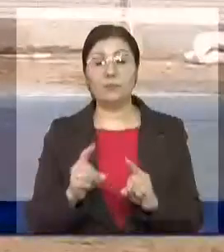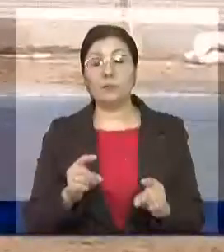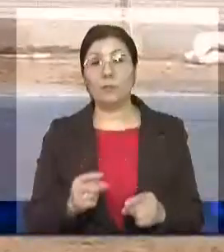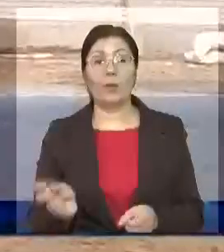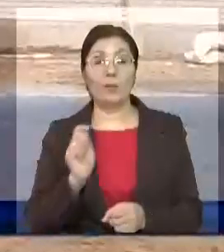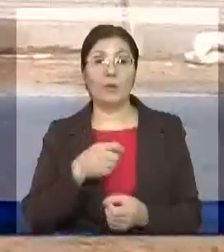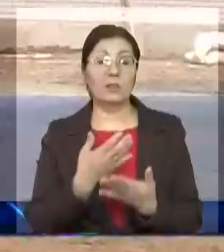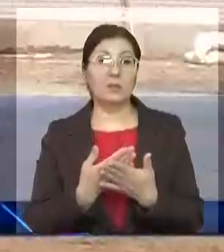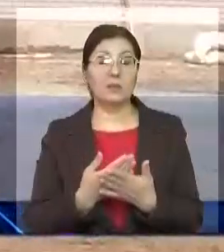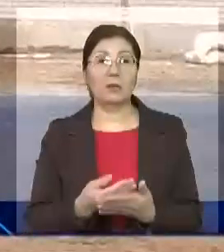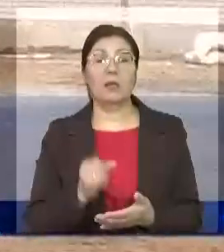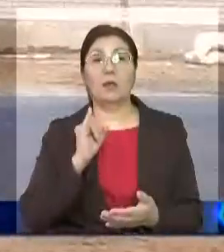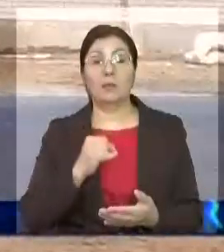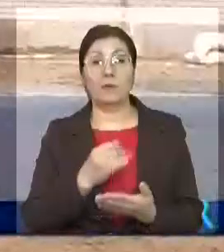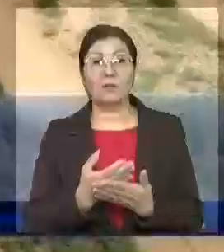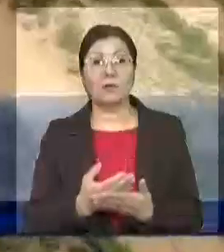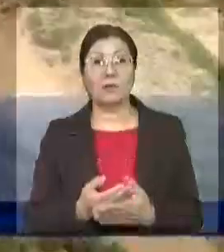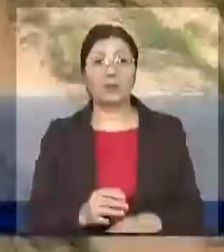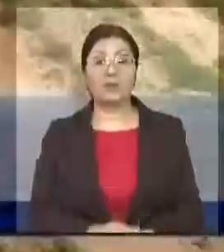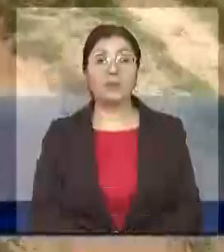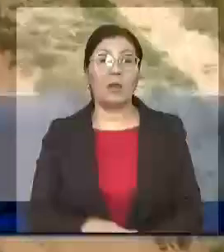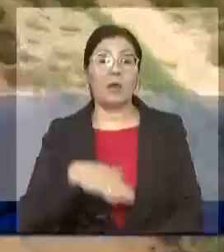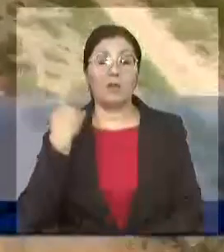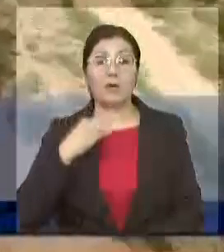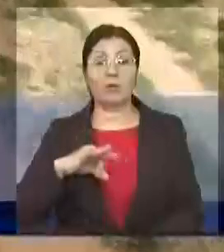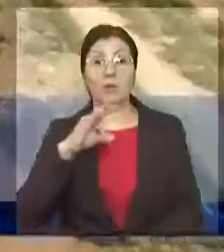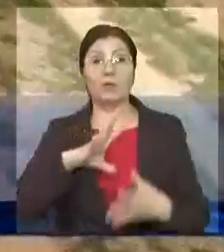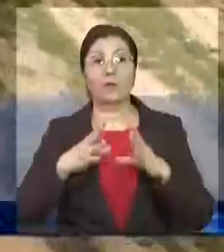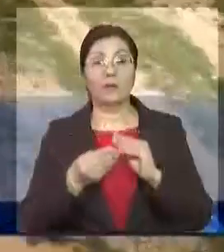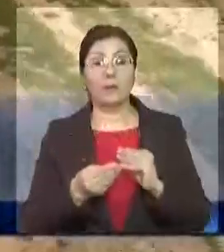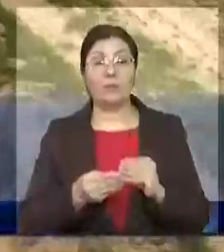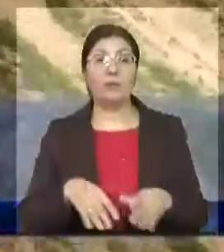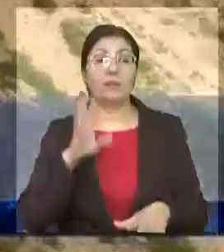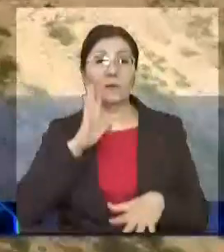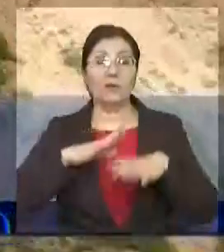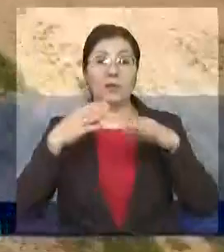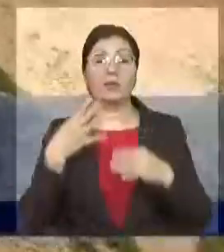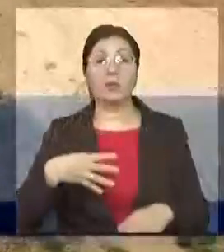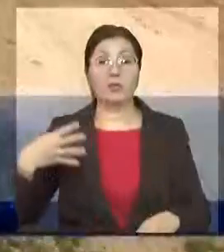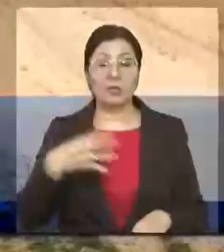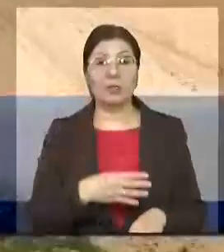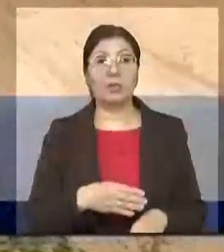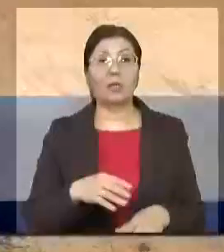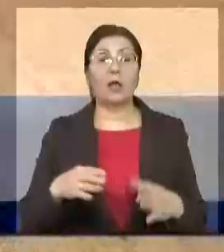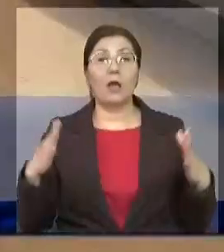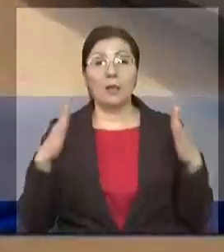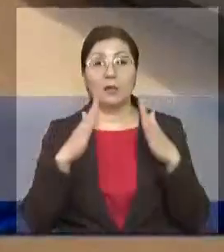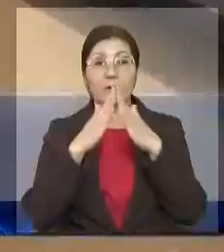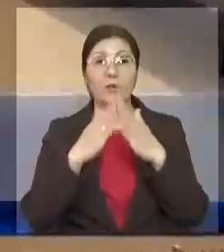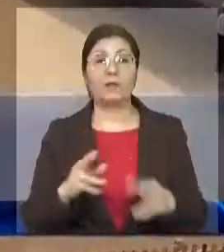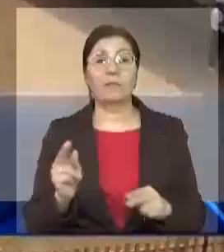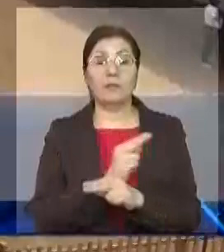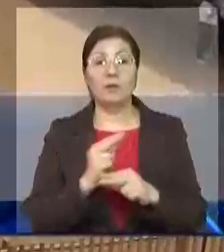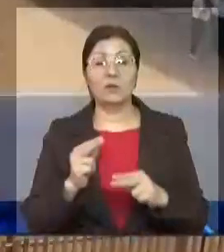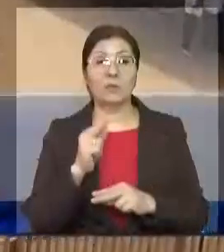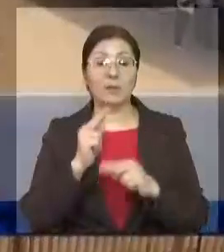дома, на все материалы имеются сертификаты. В Актюбинской области в результате паводков пострадало 4000 объектов недвижимости. На ремонт